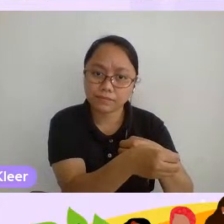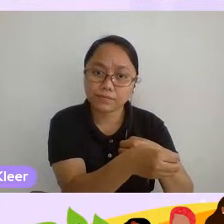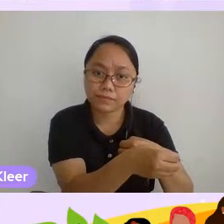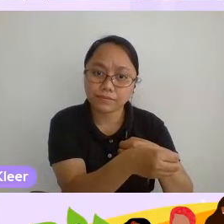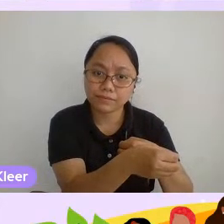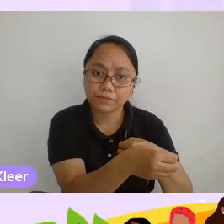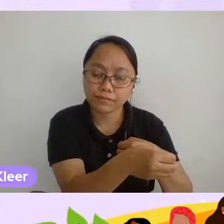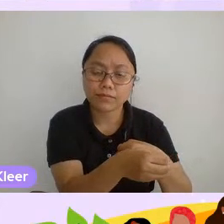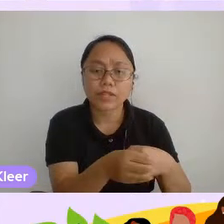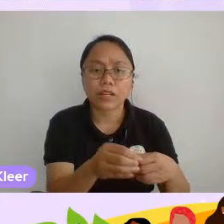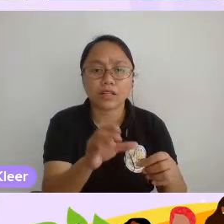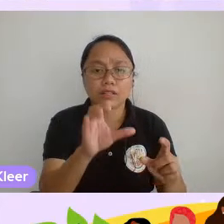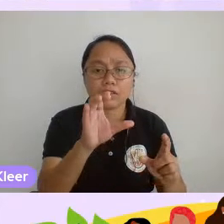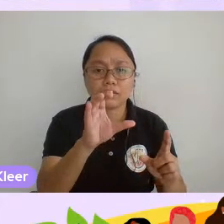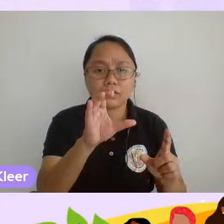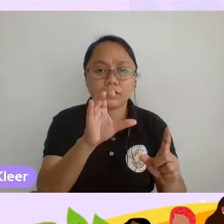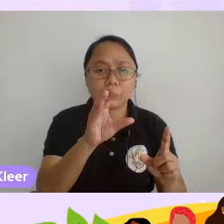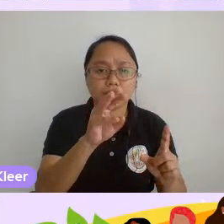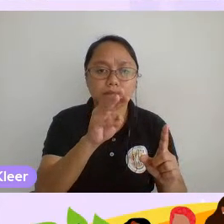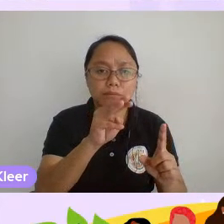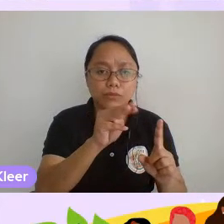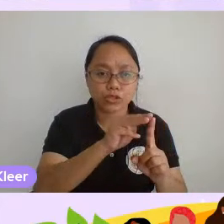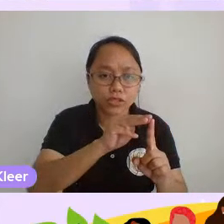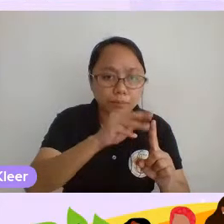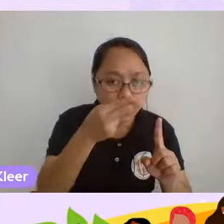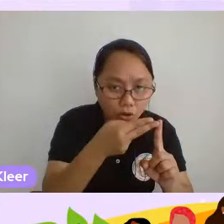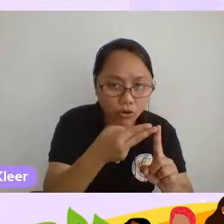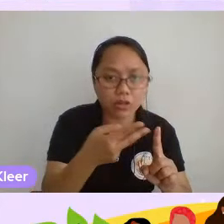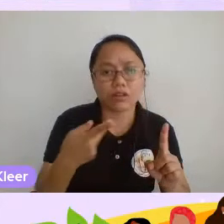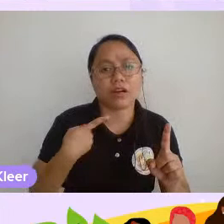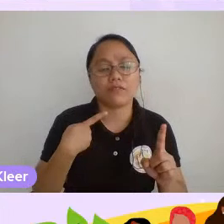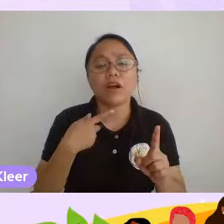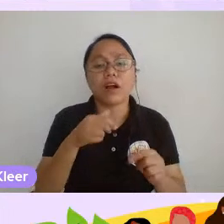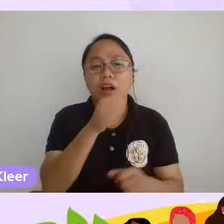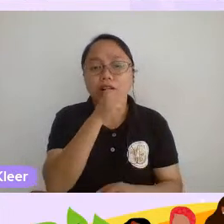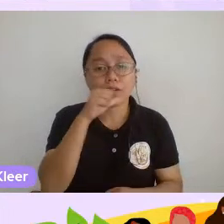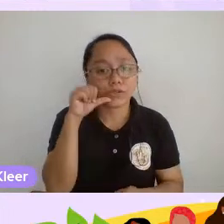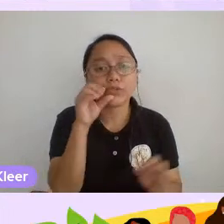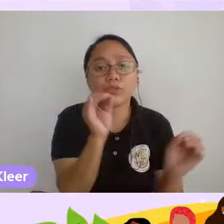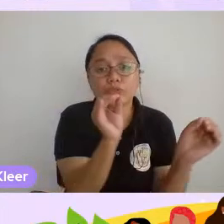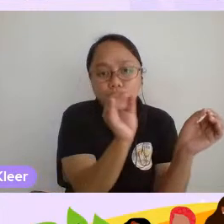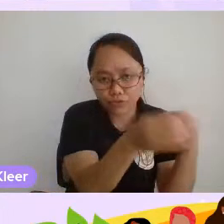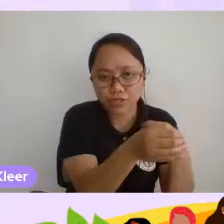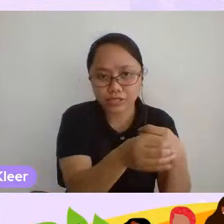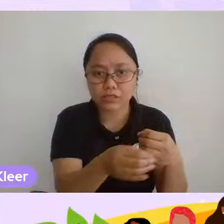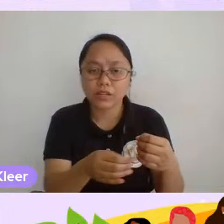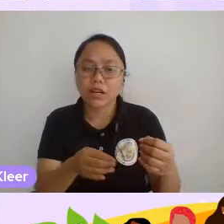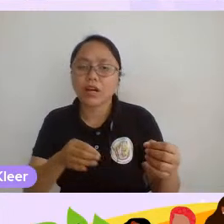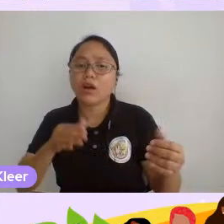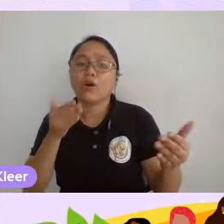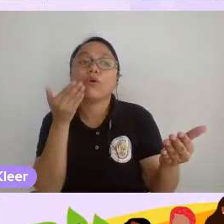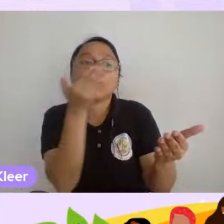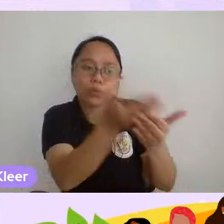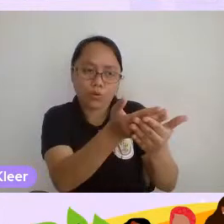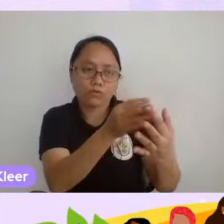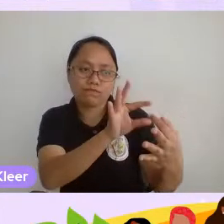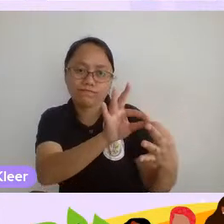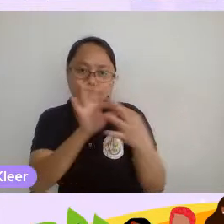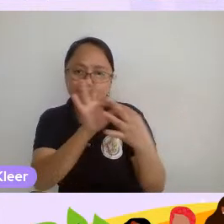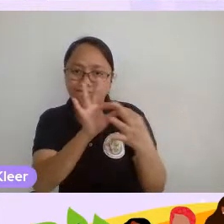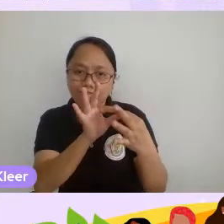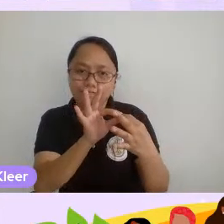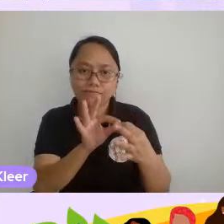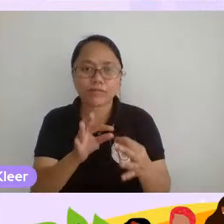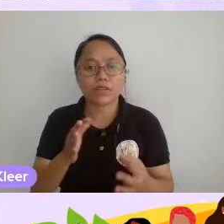munisipyo kung saan nandun po yung ating agricultural extension workers. And i-connect na po kayo kung saan merong